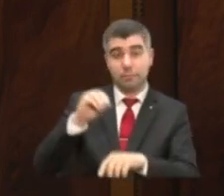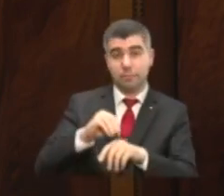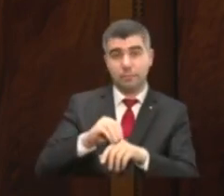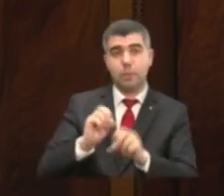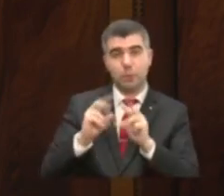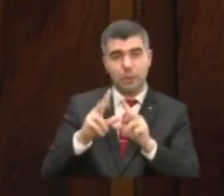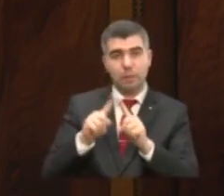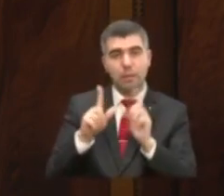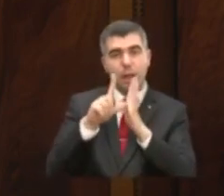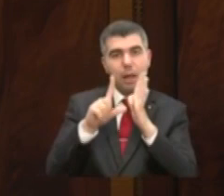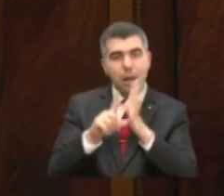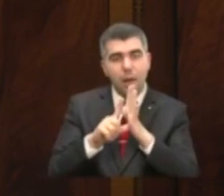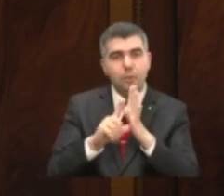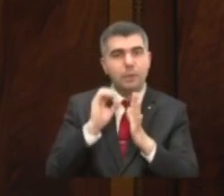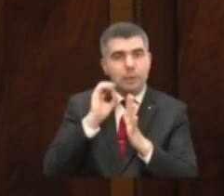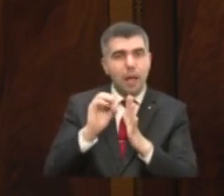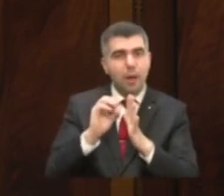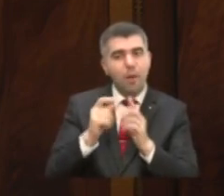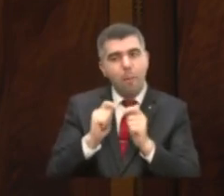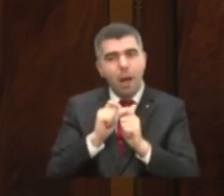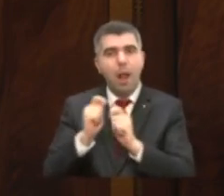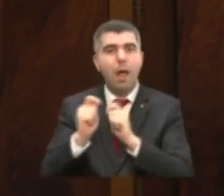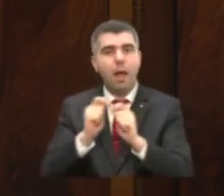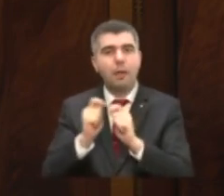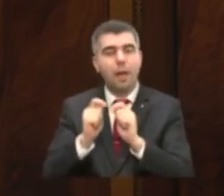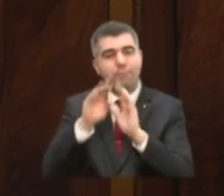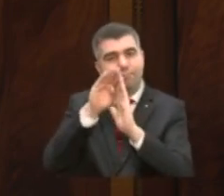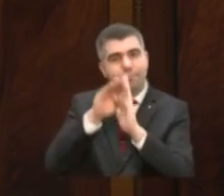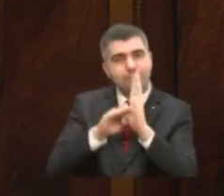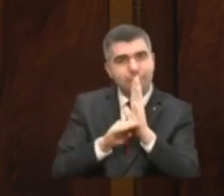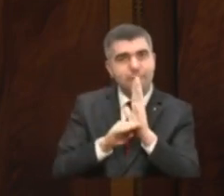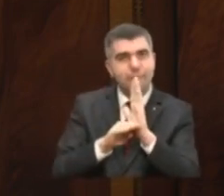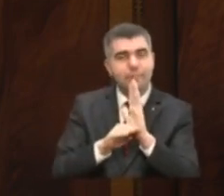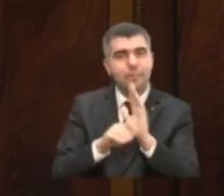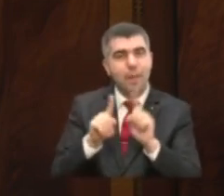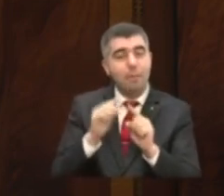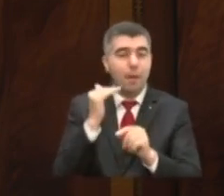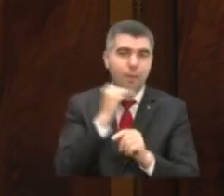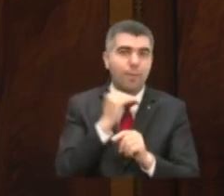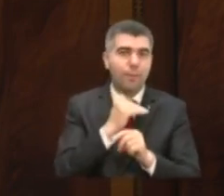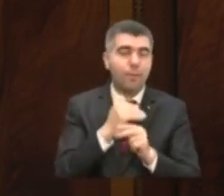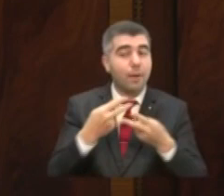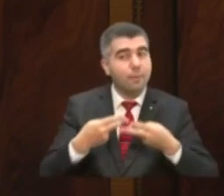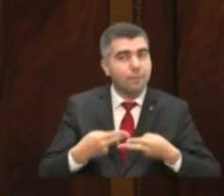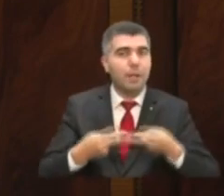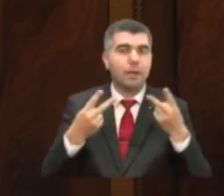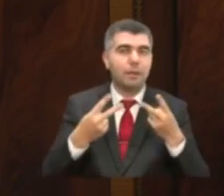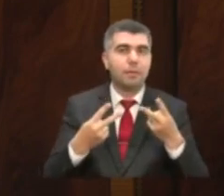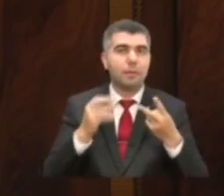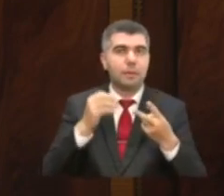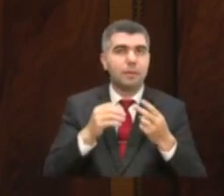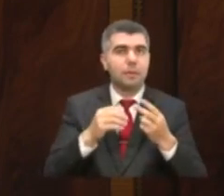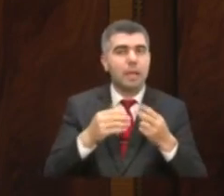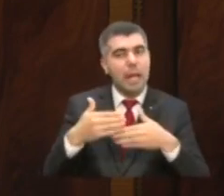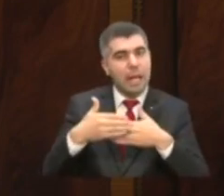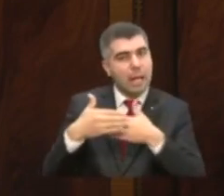القانون الإطاري للتربية والتعليم اللي بصدد المناقشة دياله في اللجنة، ولكن السيد رئيس الحكومة خاص التسريع والتنزيل ديال المضامين دياله في